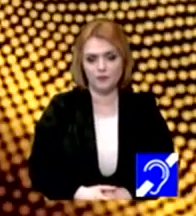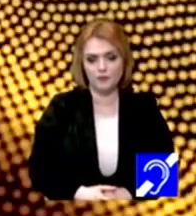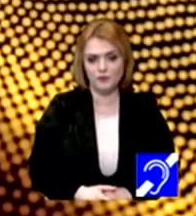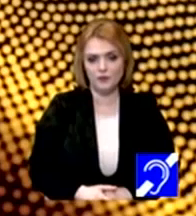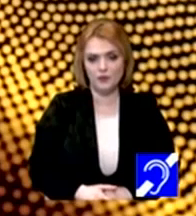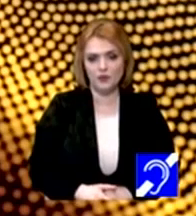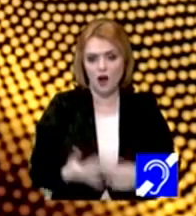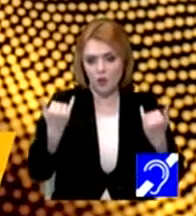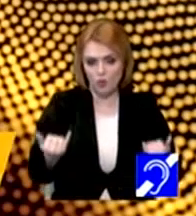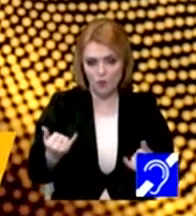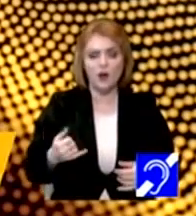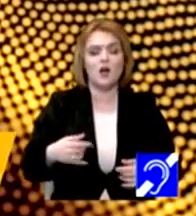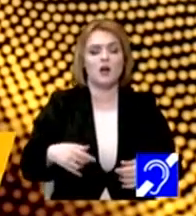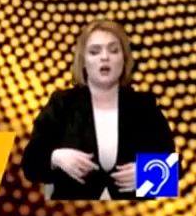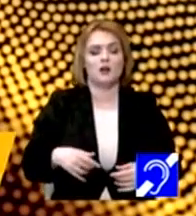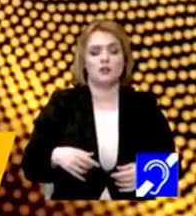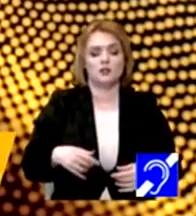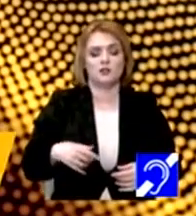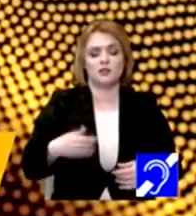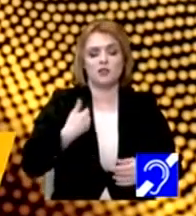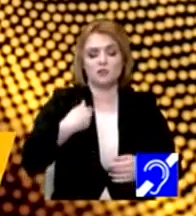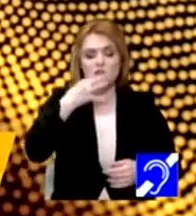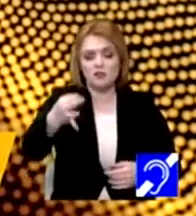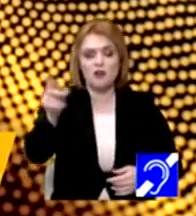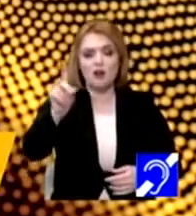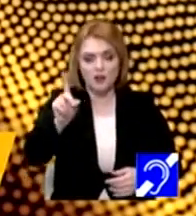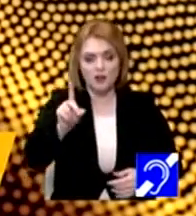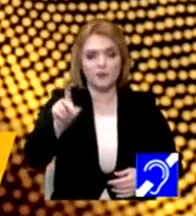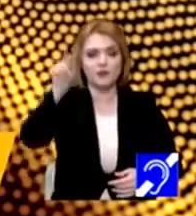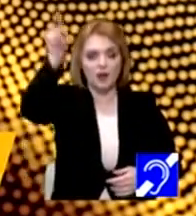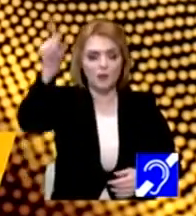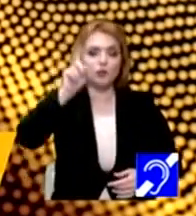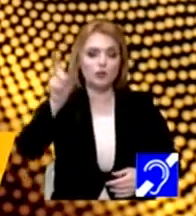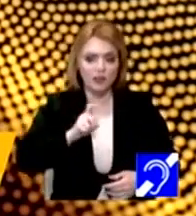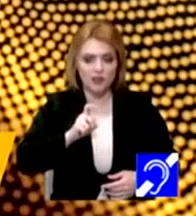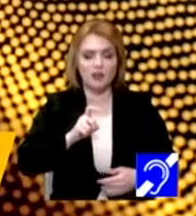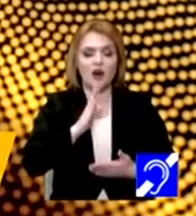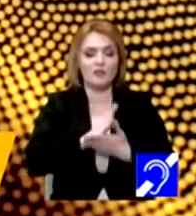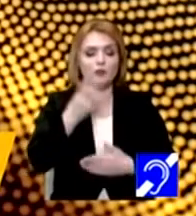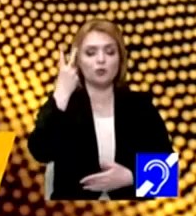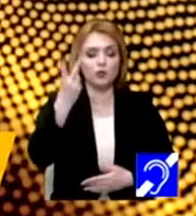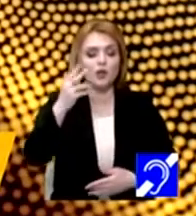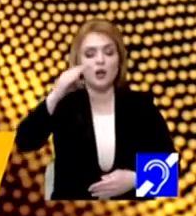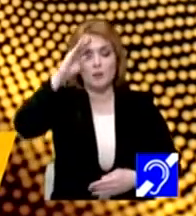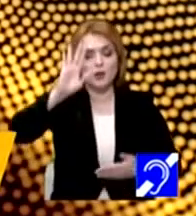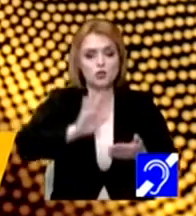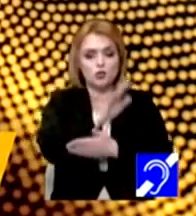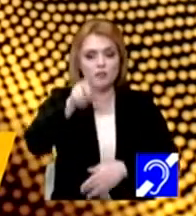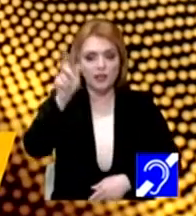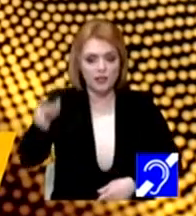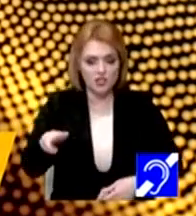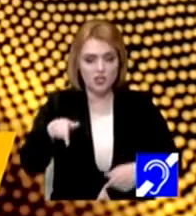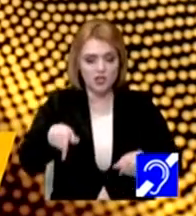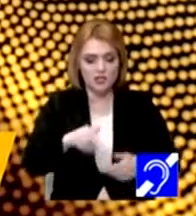În aceste momente, TVR are doi corespondenți de război în Ucraina. Suntem acum în legătură directă cu Alex Costache, care este la